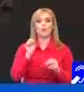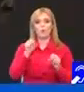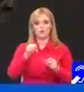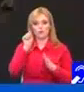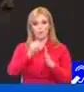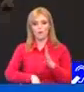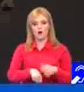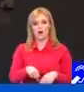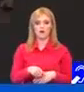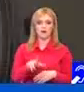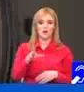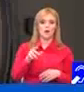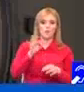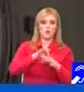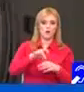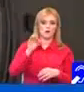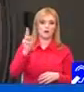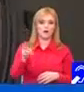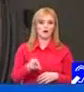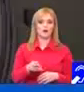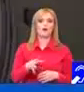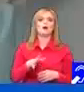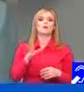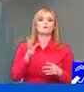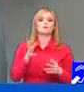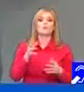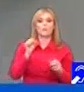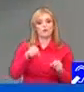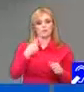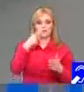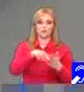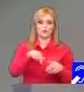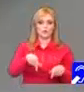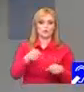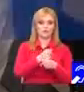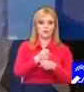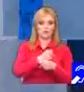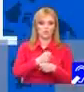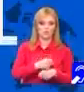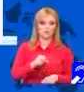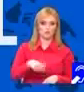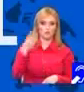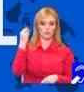omoare celulele canceroase. În cât timp ar putea ajunge medicamentul minune în farmacii, vă spunem în telejurnal.